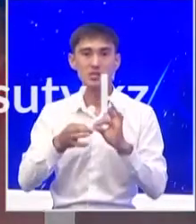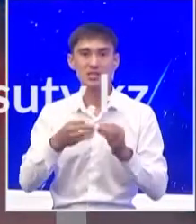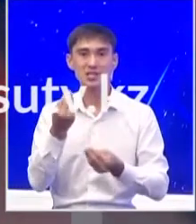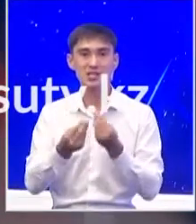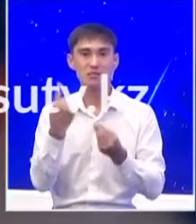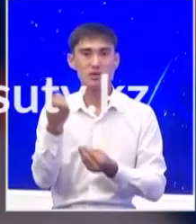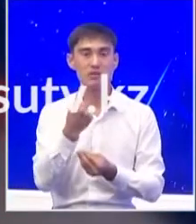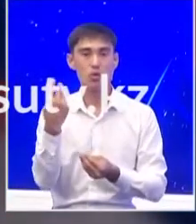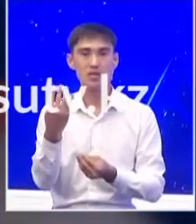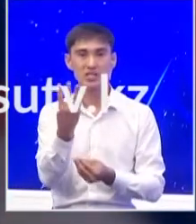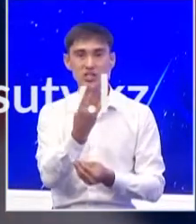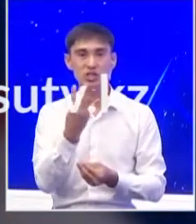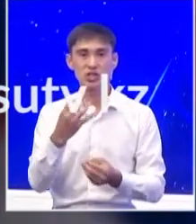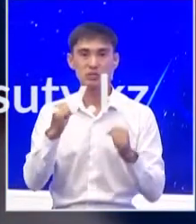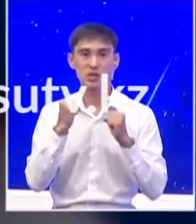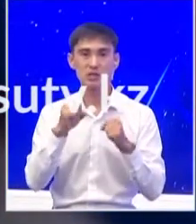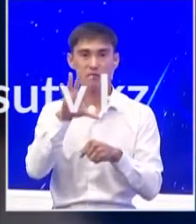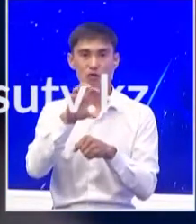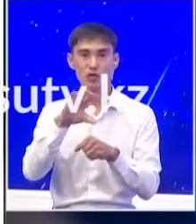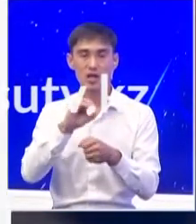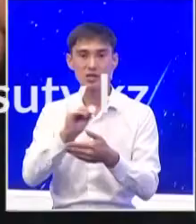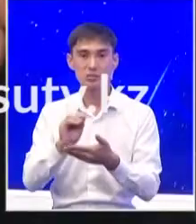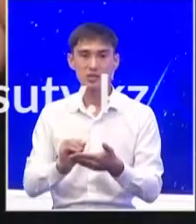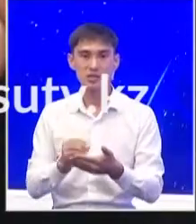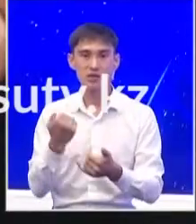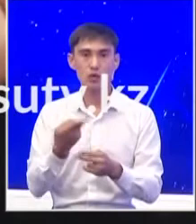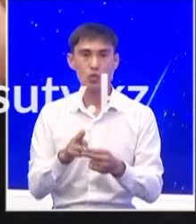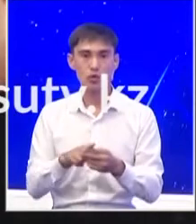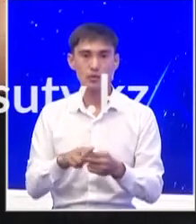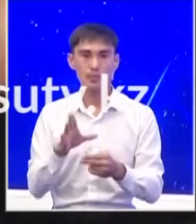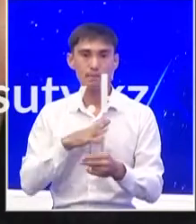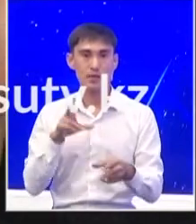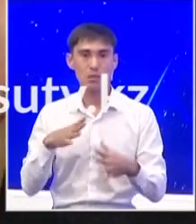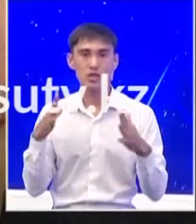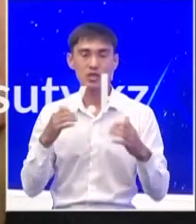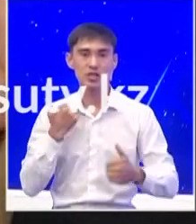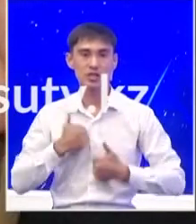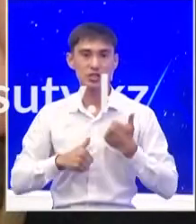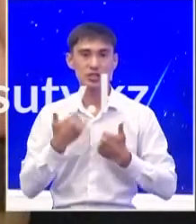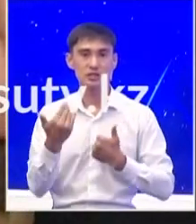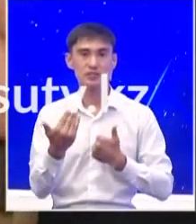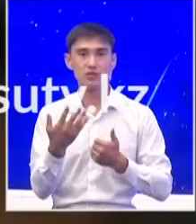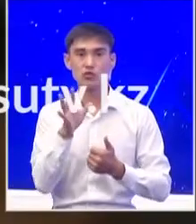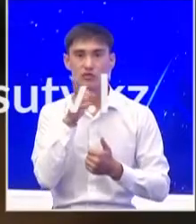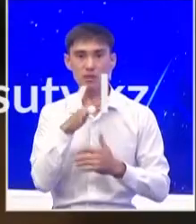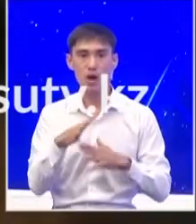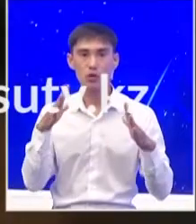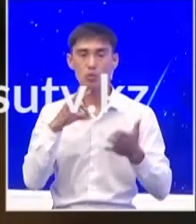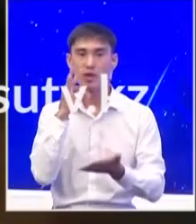Он один из 4 казахстанских спортивных фотокорреспондентов, которым выпала такая большая честь и в то же время